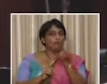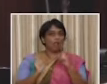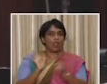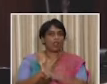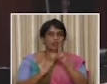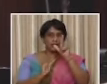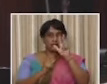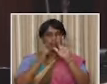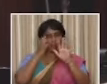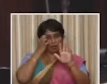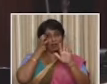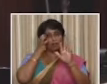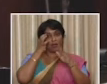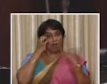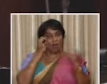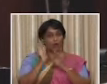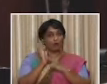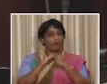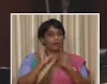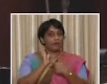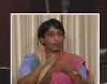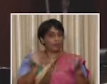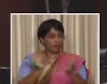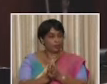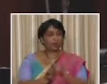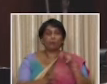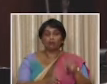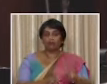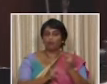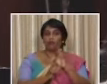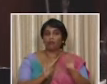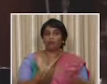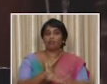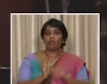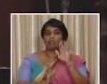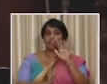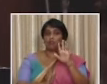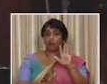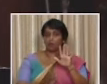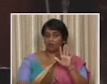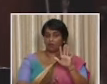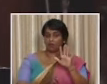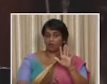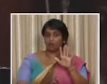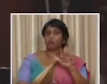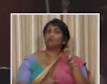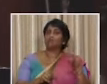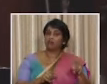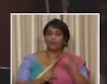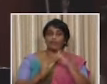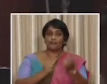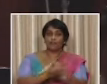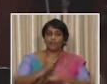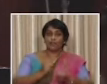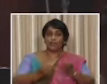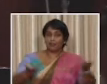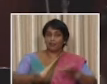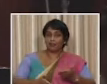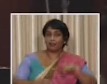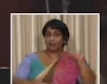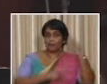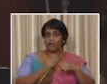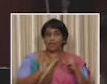79ට මේ අලුතෙන් පනවපු වැට් බද්දත් එක්ක මේක කෙලින් යනවා ලක්ෂ 95ක් වෙනවා. ඒ වගේම ගොයම් කපන යන්ත්‍රයක් තිබුණේ